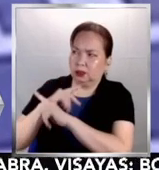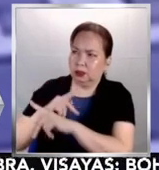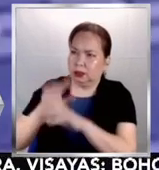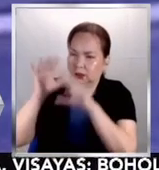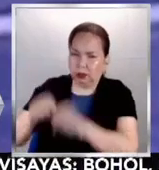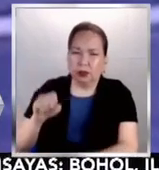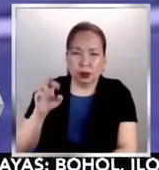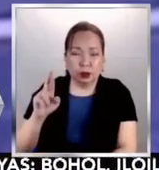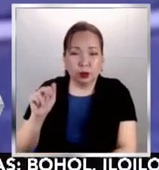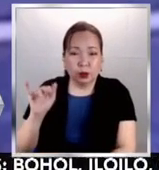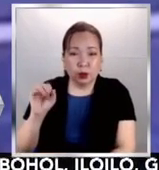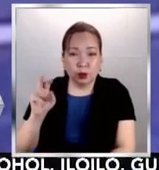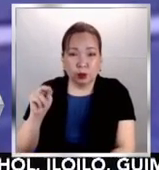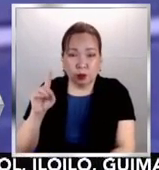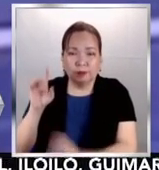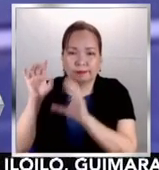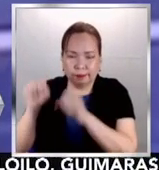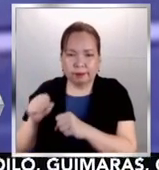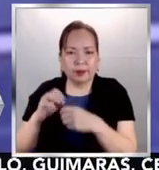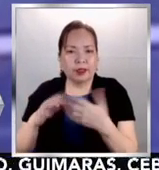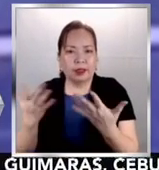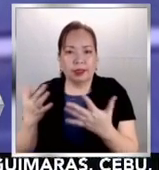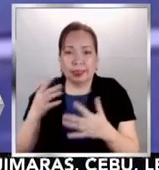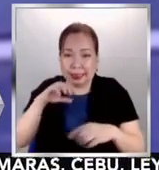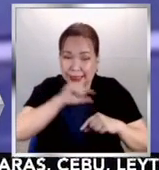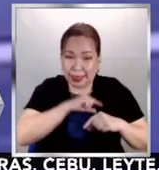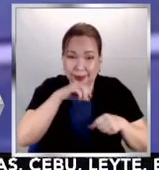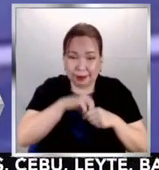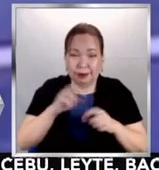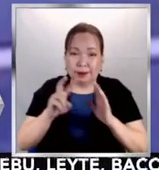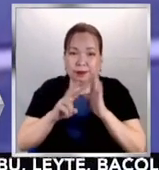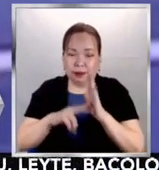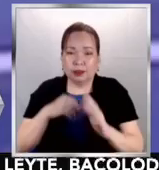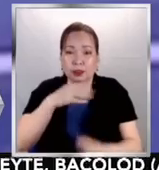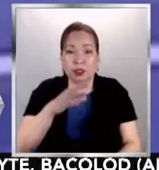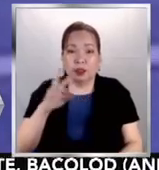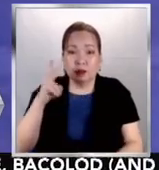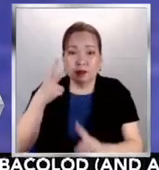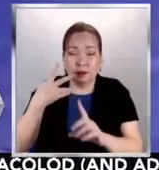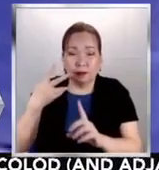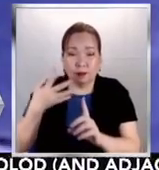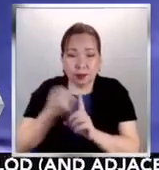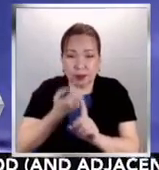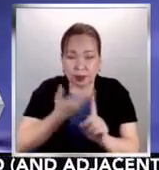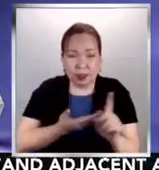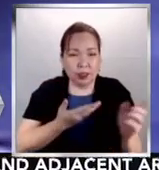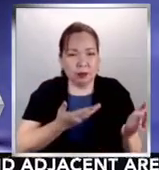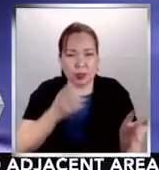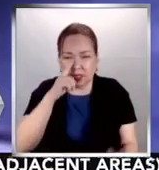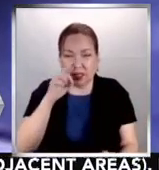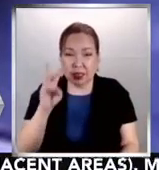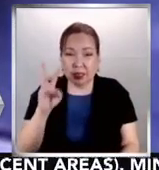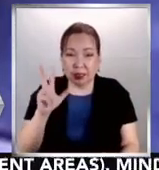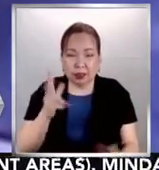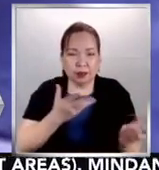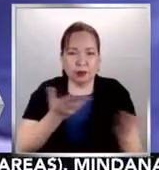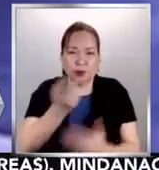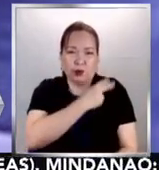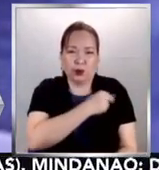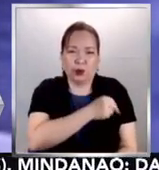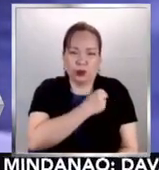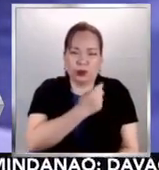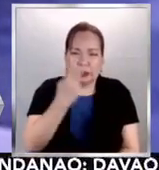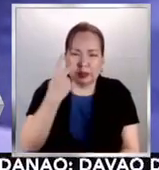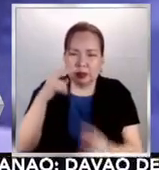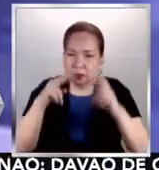mga pulis. Ang biktimang si Doreen Bacus, 63 years old, isinugod sa ospital. Hinihintay pa rin ang resulta ng mga pagsusuring ginawa